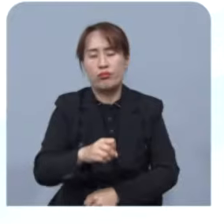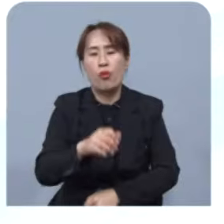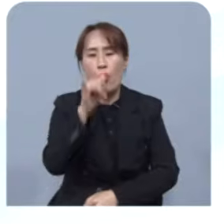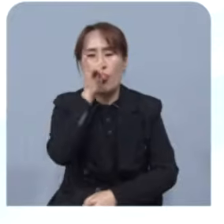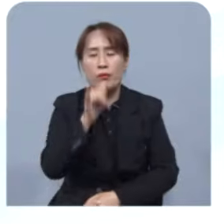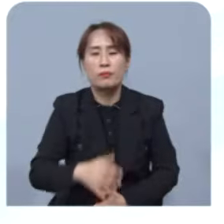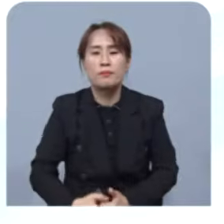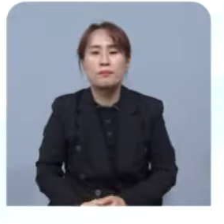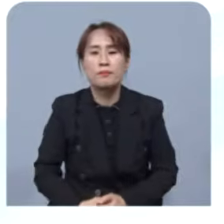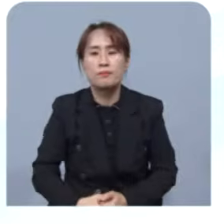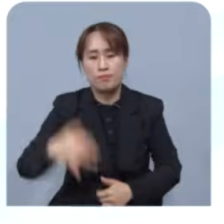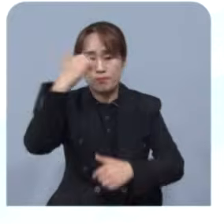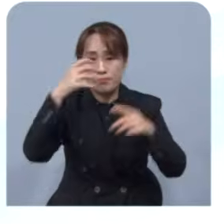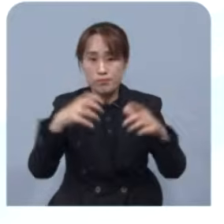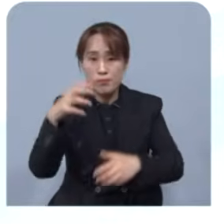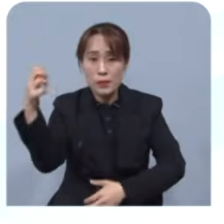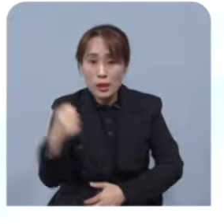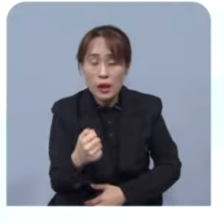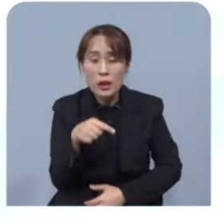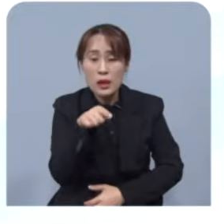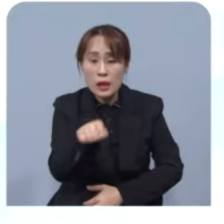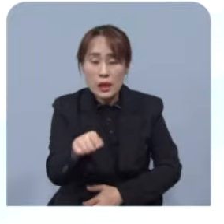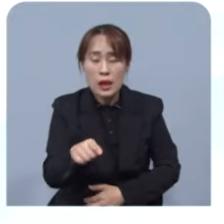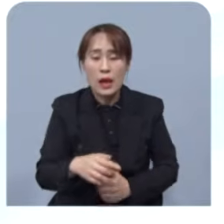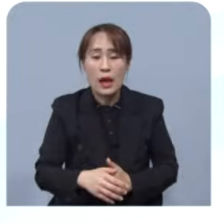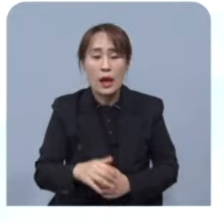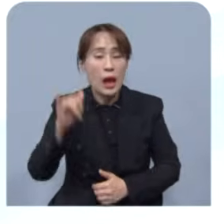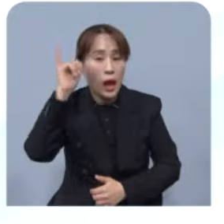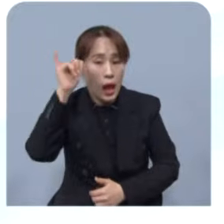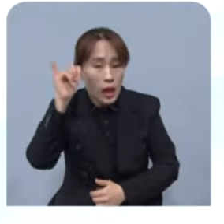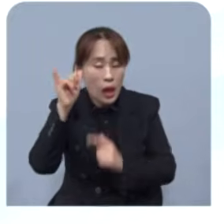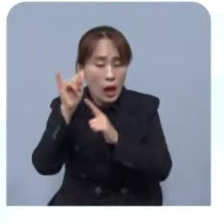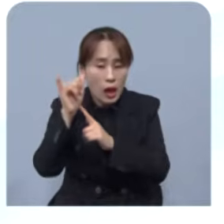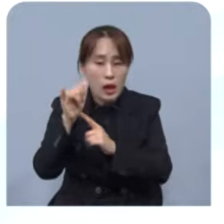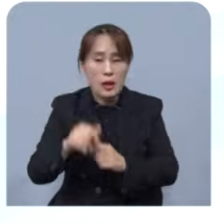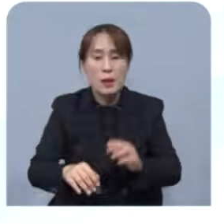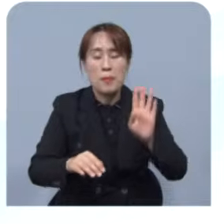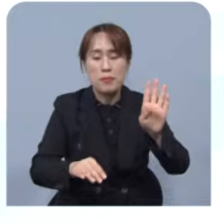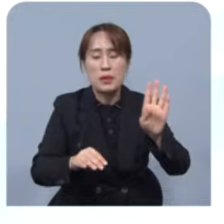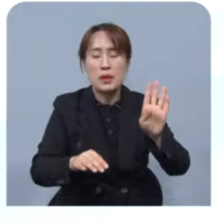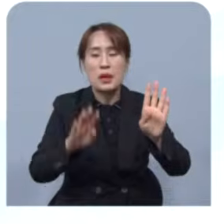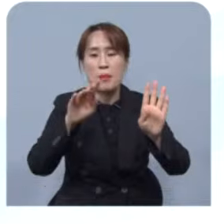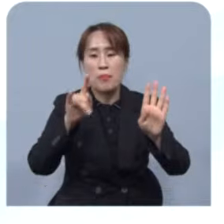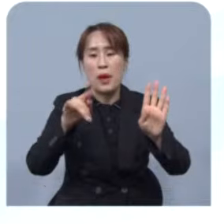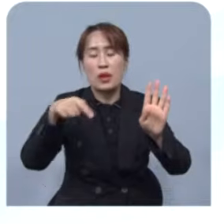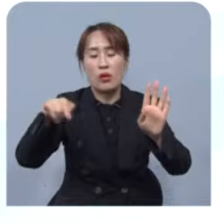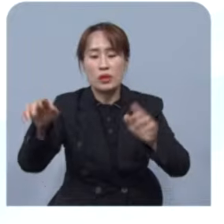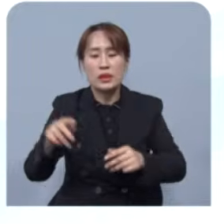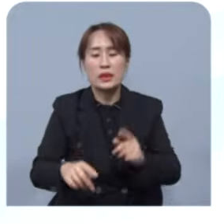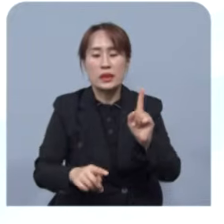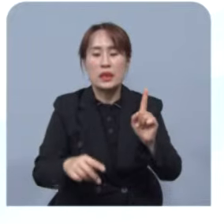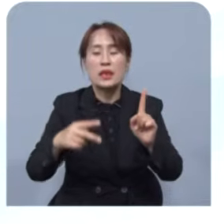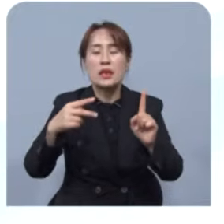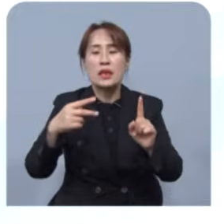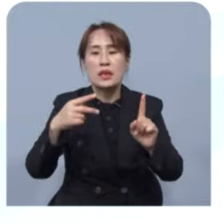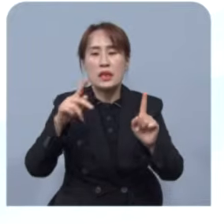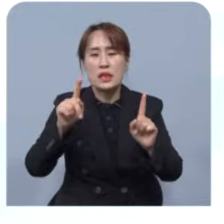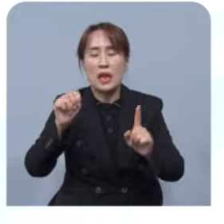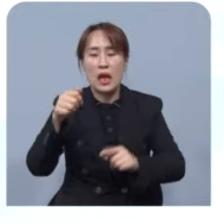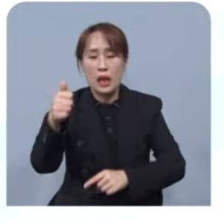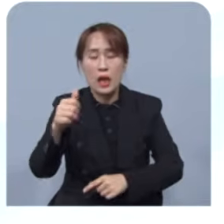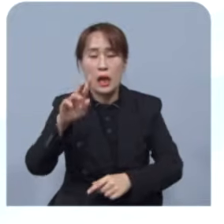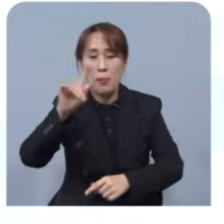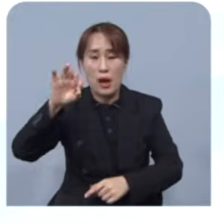가깝고 있습니다. 충북이 가지고 있는 A, AI, B, 배터리, C, 칩, DNA, 바이오, A, B, C,